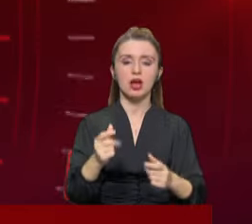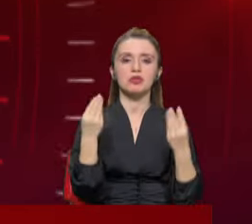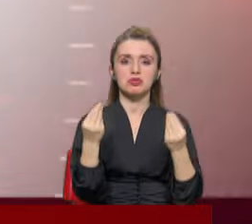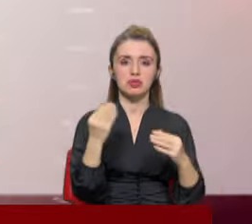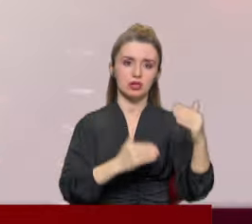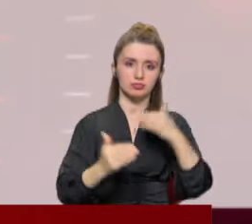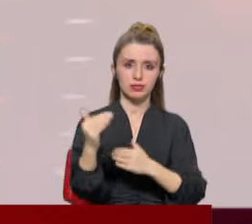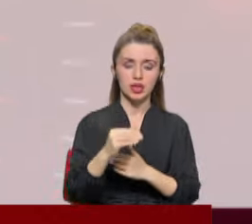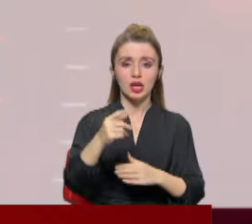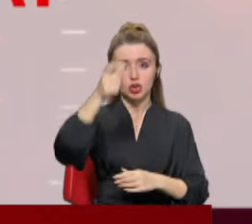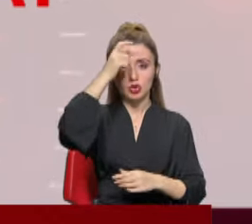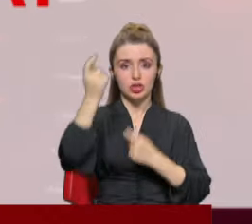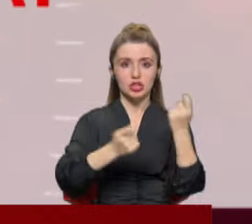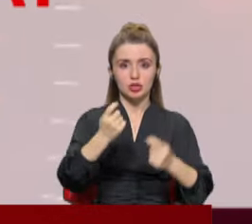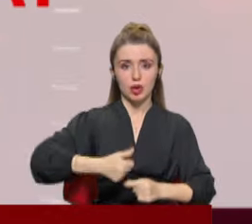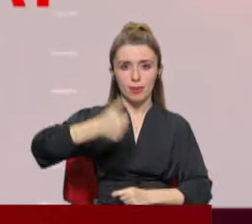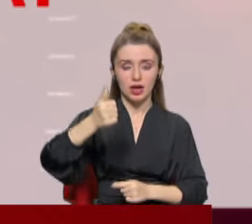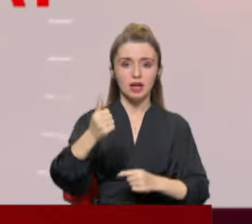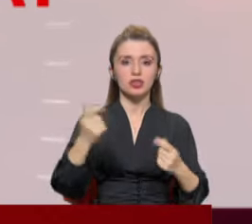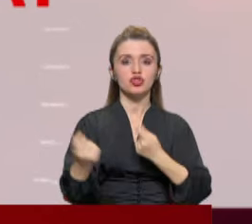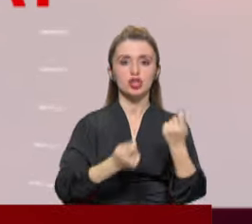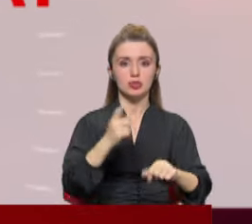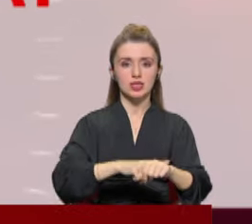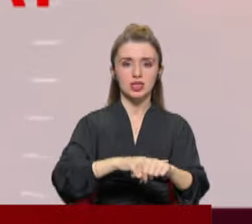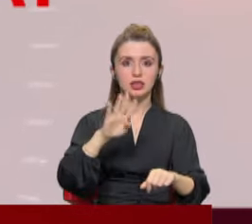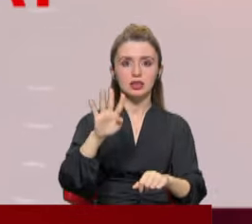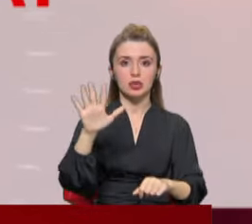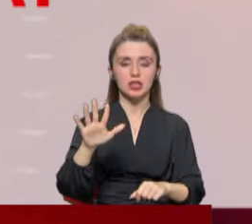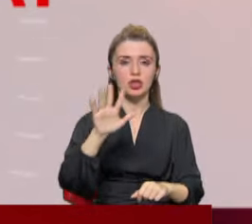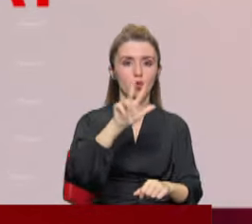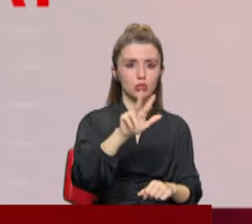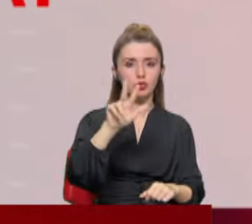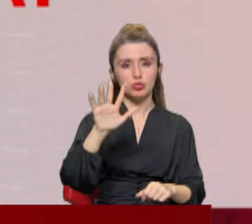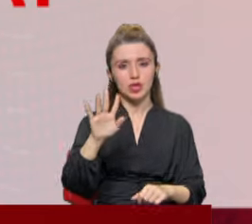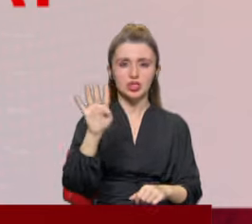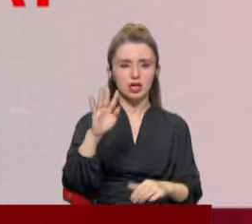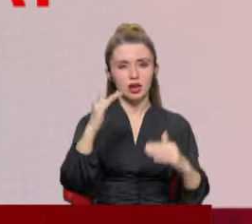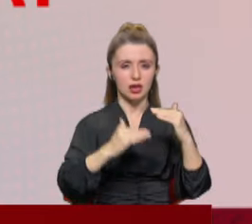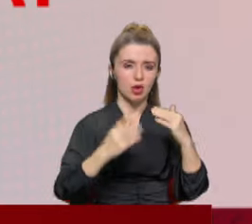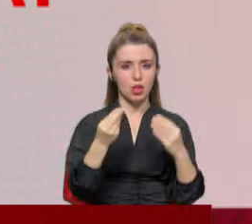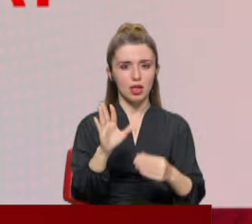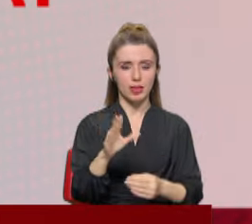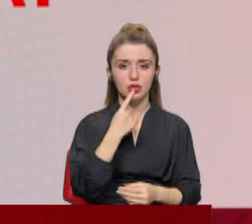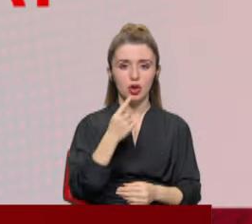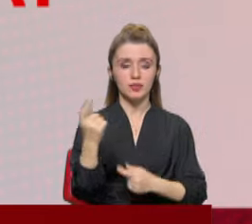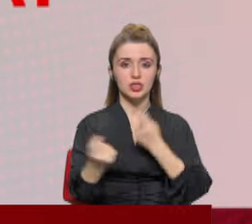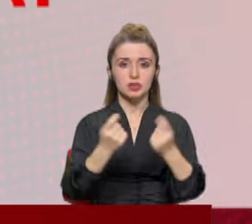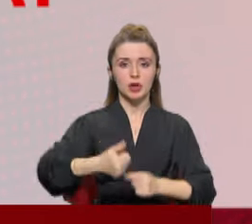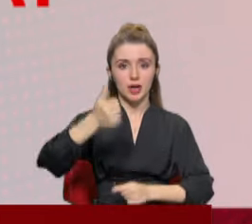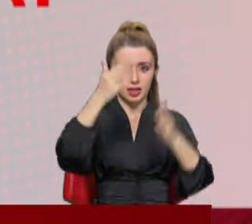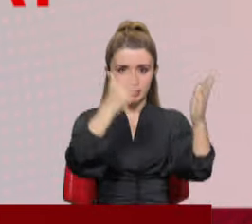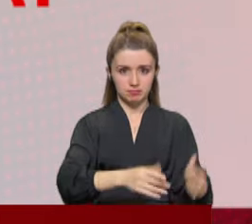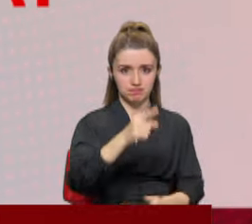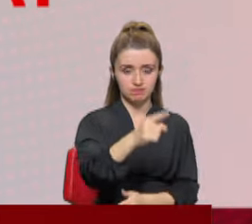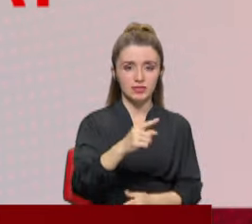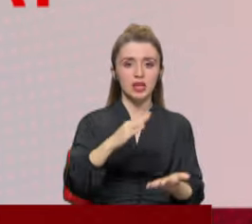arttı. Türkiye'de de Çalışma Bakanlığı'nın mesai saatini 45'ten 35, 40'a indireceği ileri sürüldü. Çalışma Bakanı Vedat